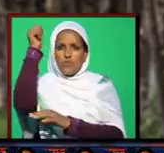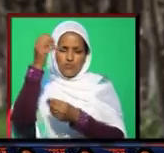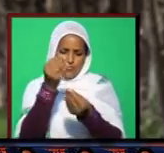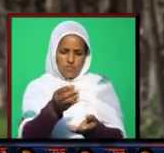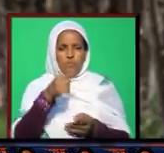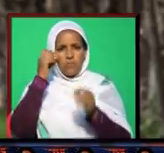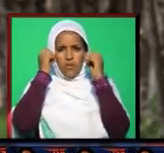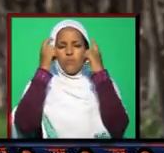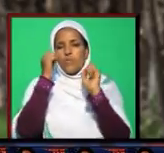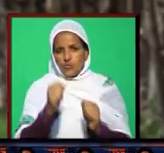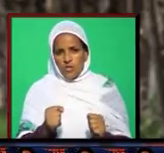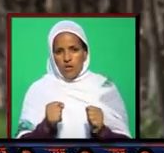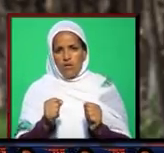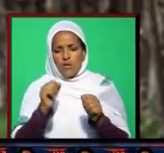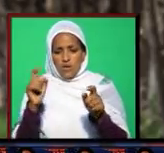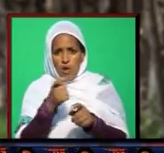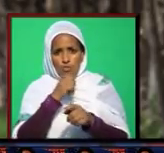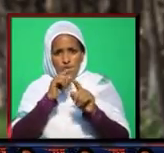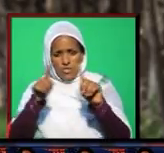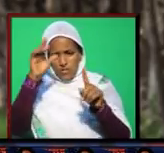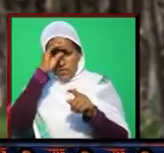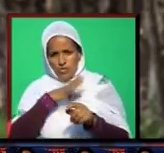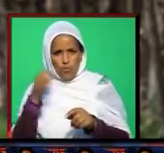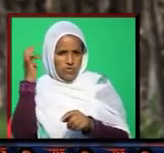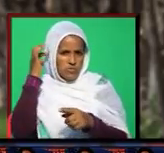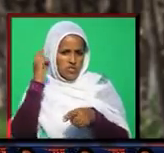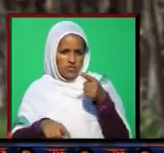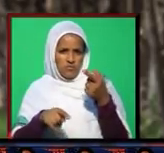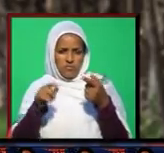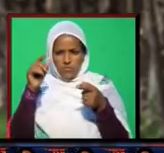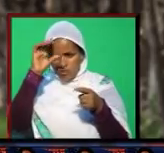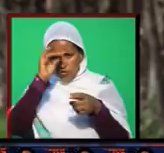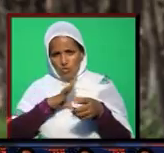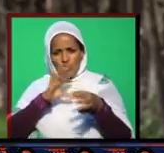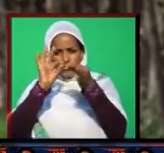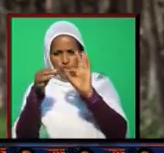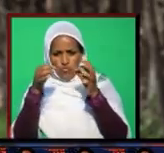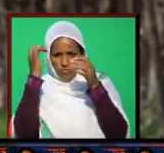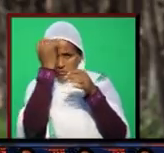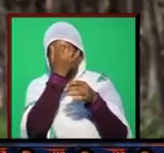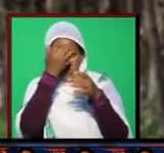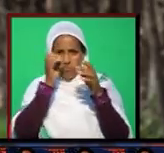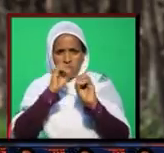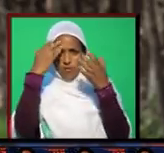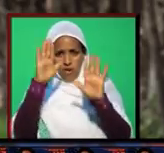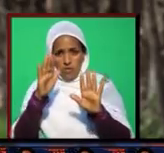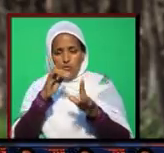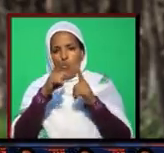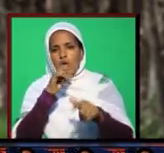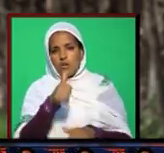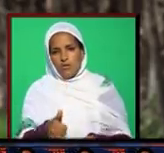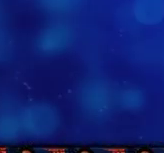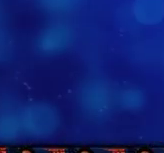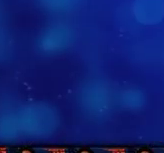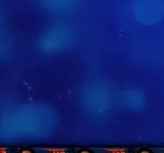ቋንቋ ወይም ልሳን ተሰጥቶታል ከእግዚአብሔር ብለን መረዳት እንችላለን። አለበለዚያ ግን ሰው ሊሰማው የማይችል ሰው ሊግባባበት የማይችል ግን